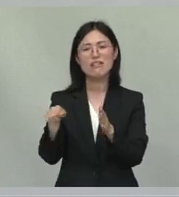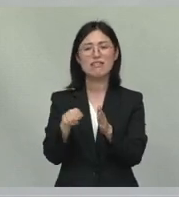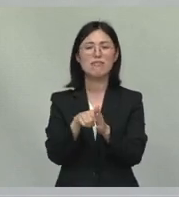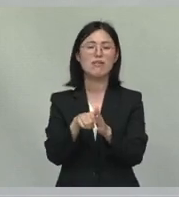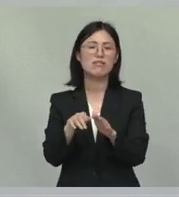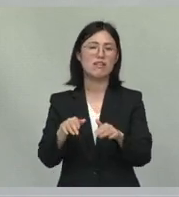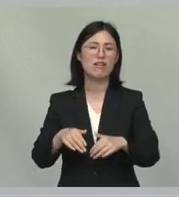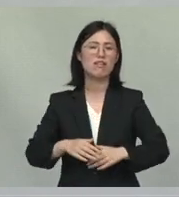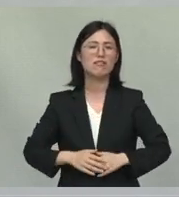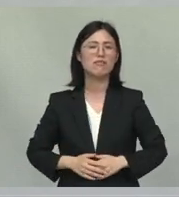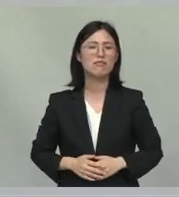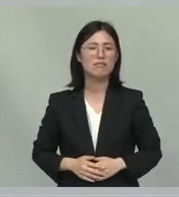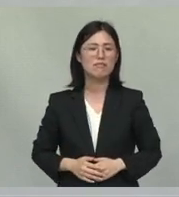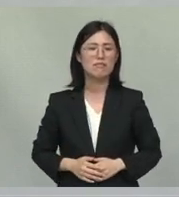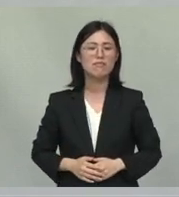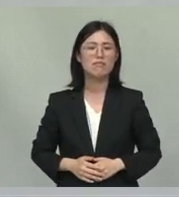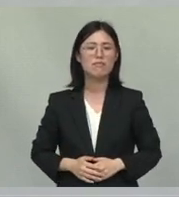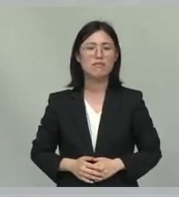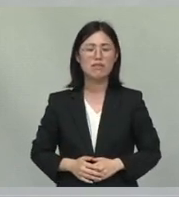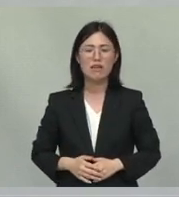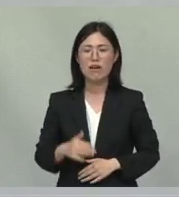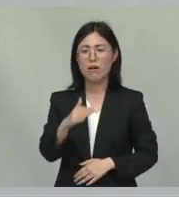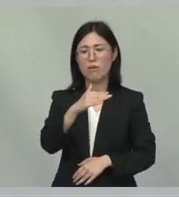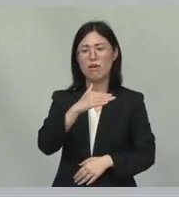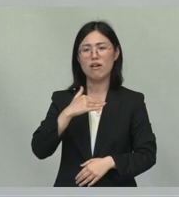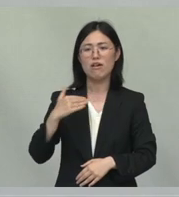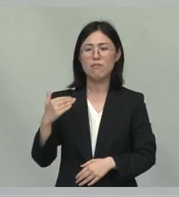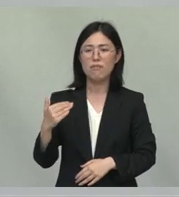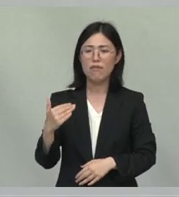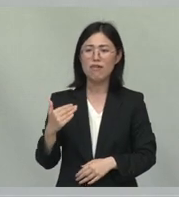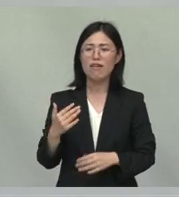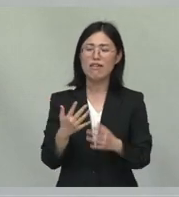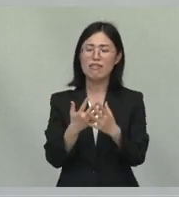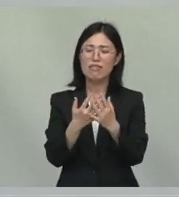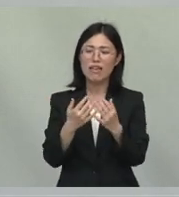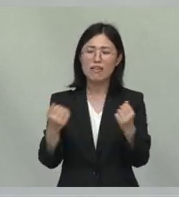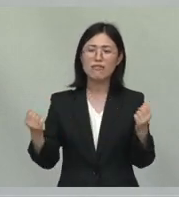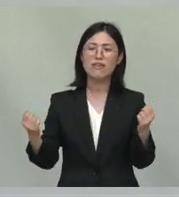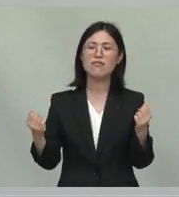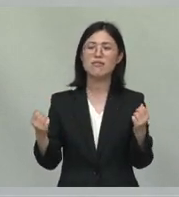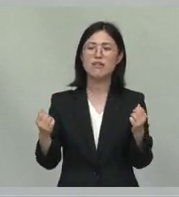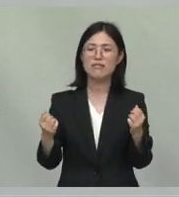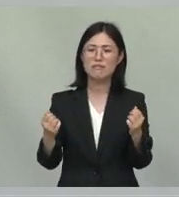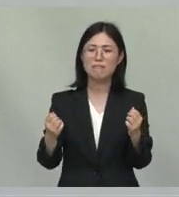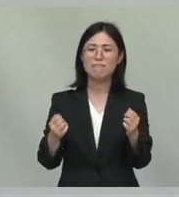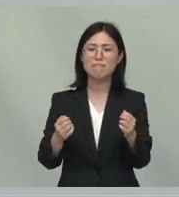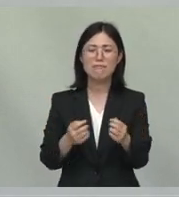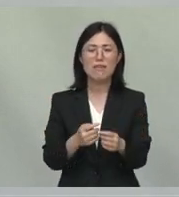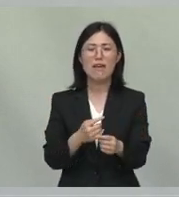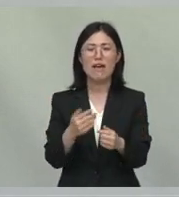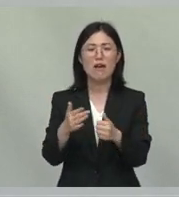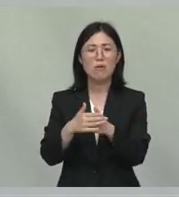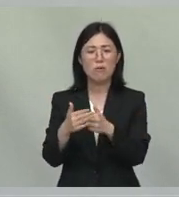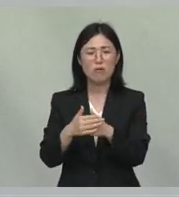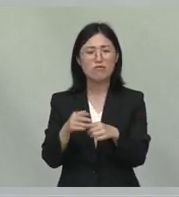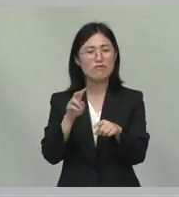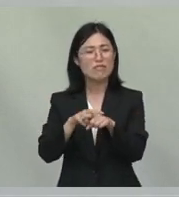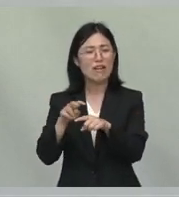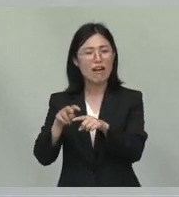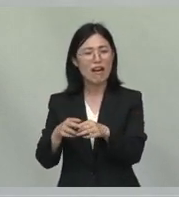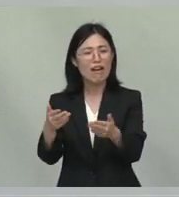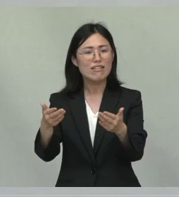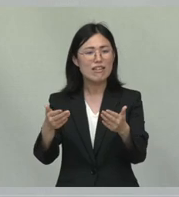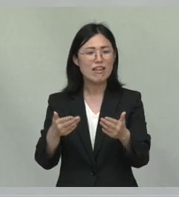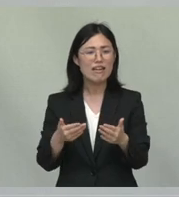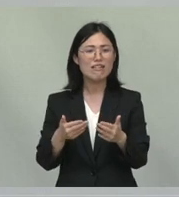。もとより我々も多くの方に参加をいただいて、激し